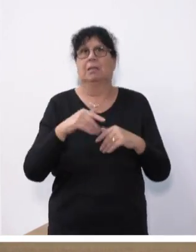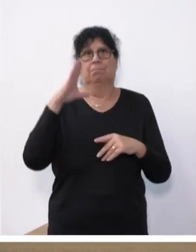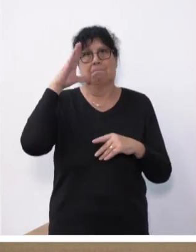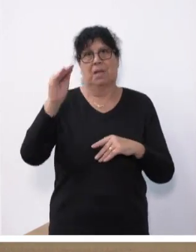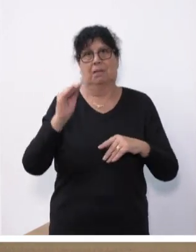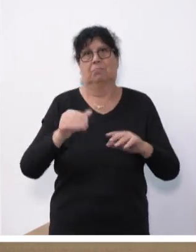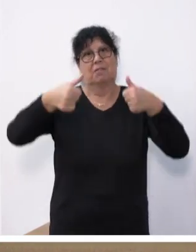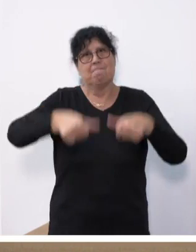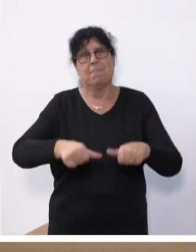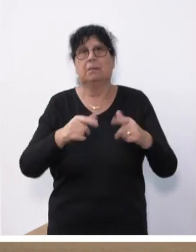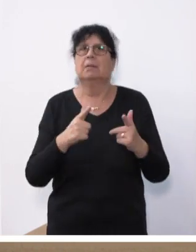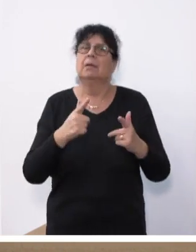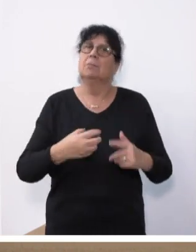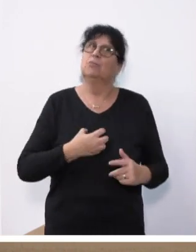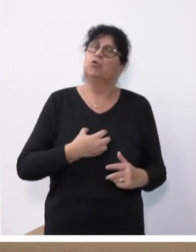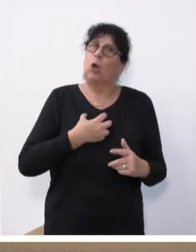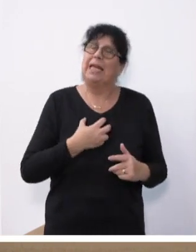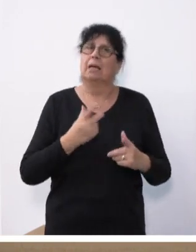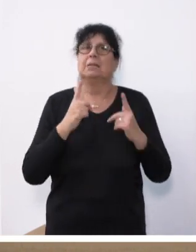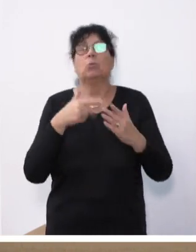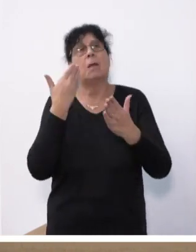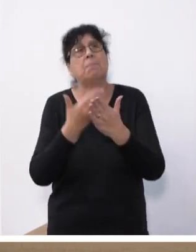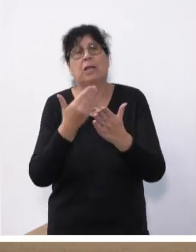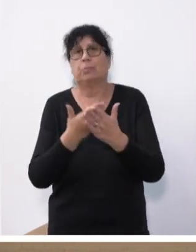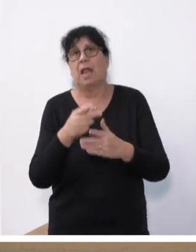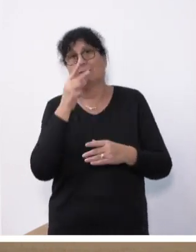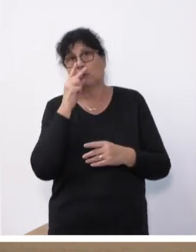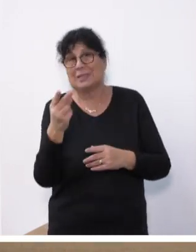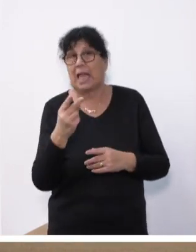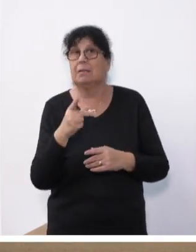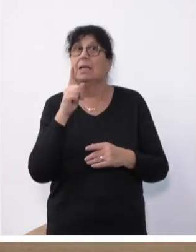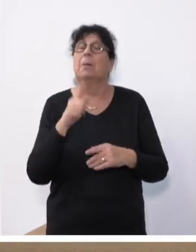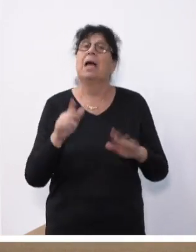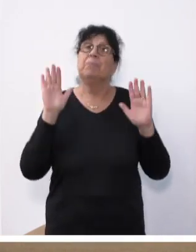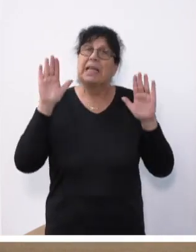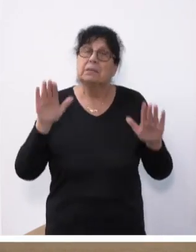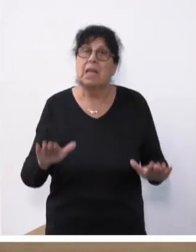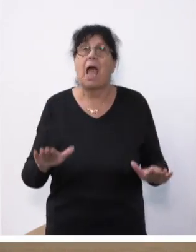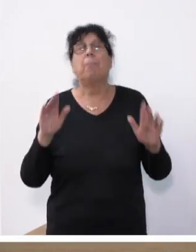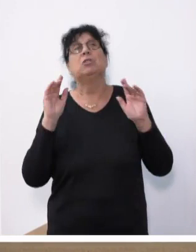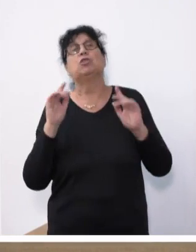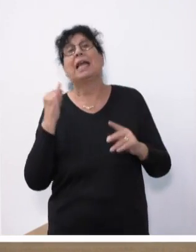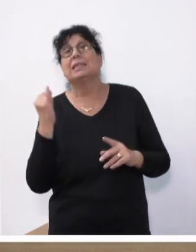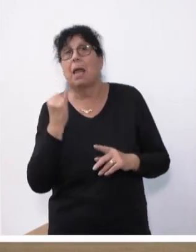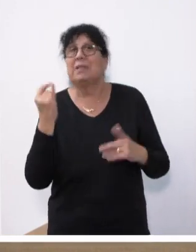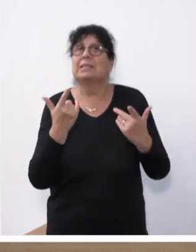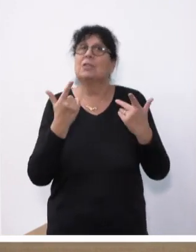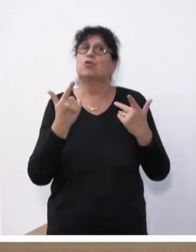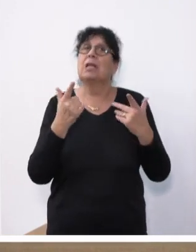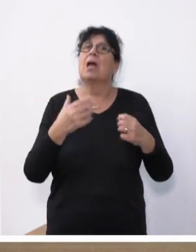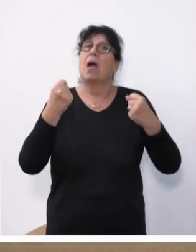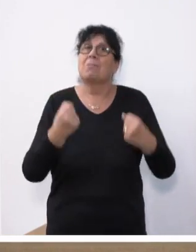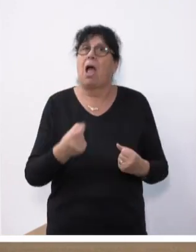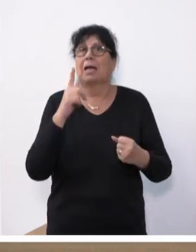wird. Schockierend und gerade beispielhaft zu sehen bei der islamisch-islamistischen Machtdemonstration kürzlich in